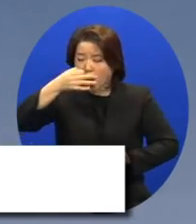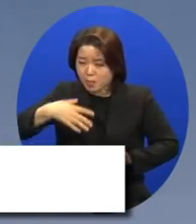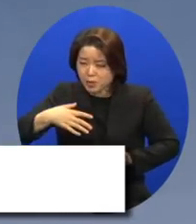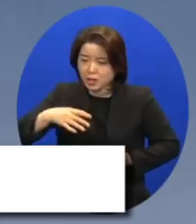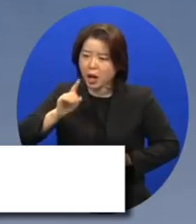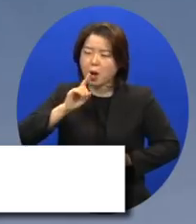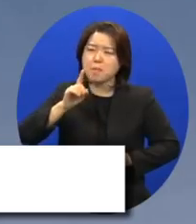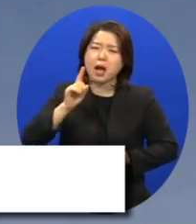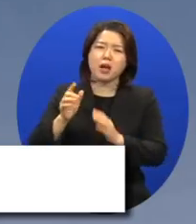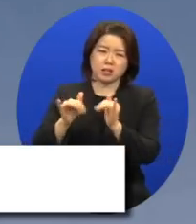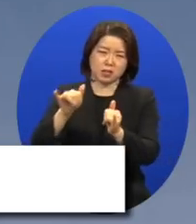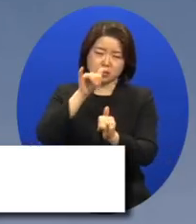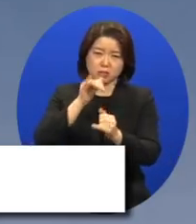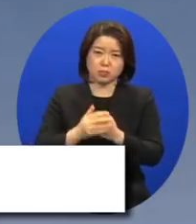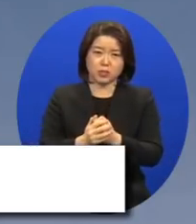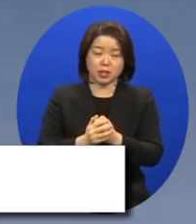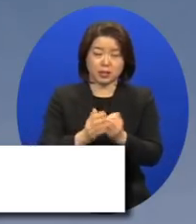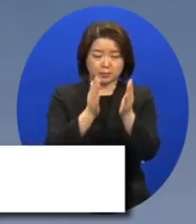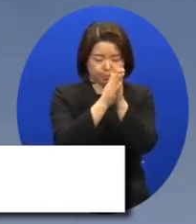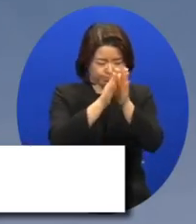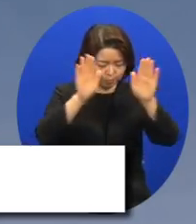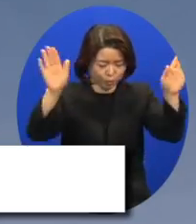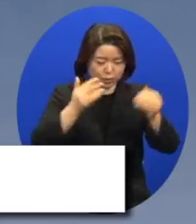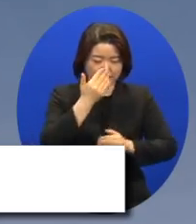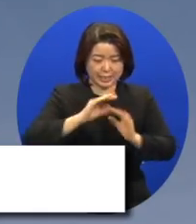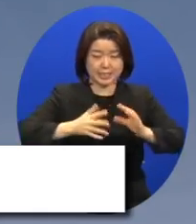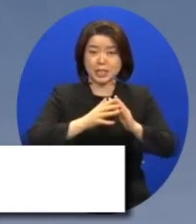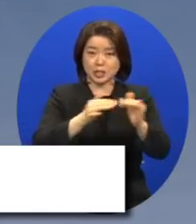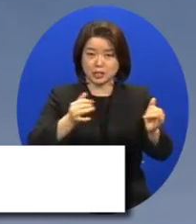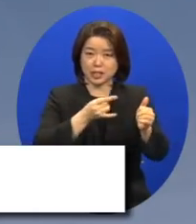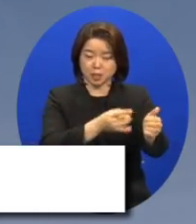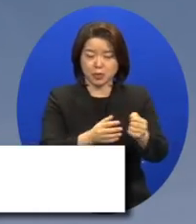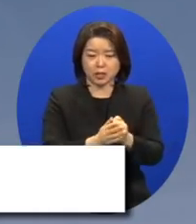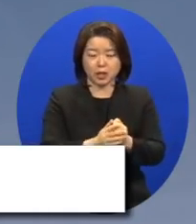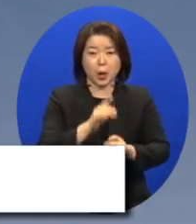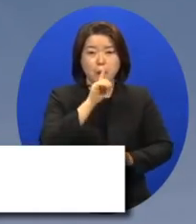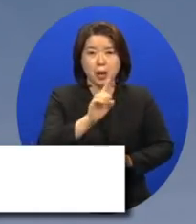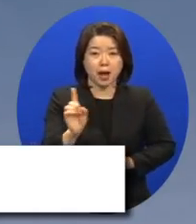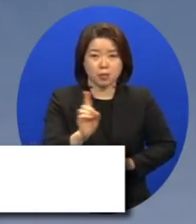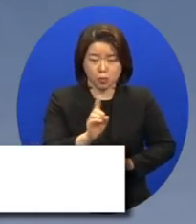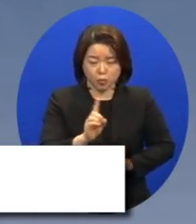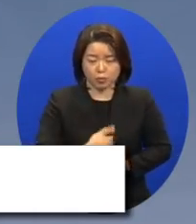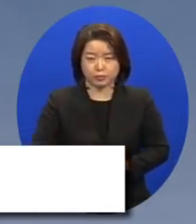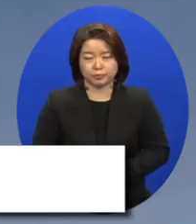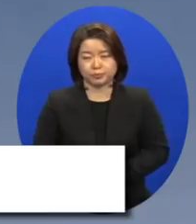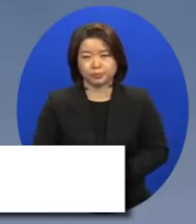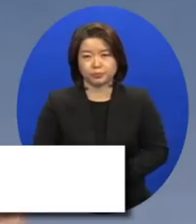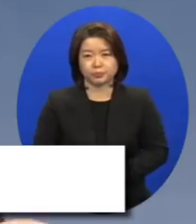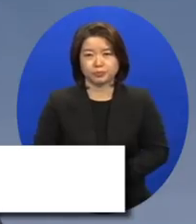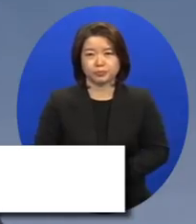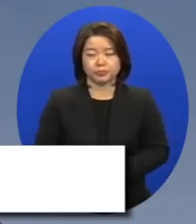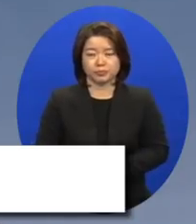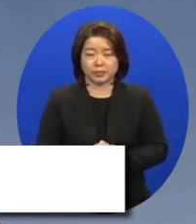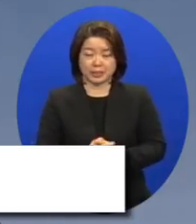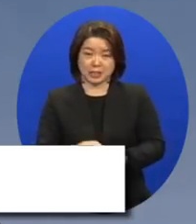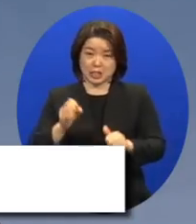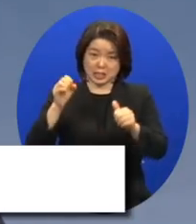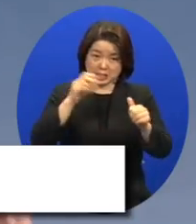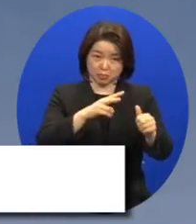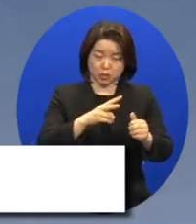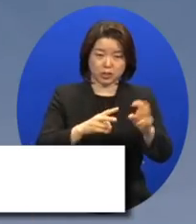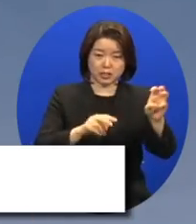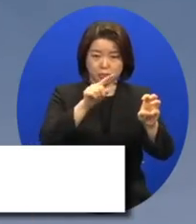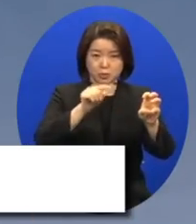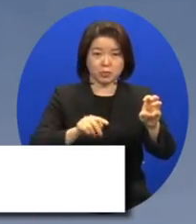계십니다 모세가 이스라엘 백성들에게 이렇게 말했습니다 신명기 30장 11절에